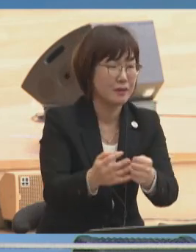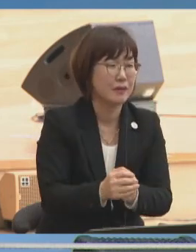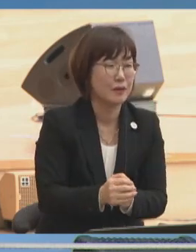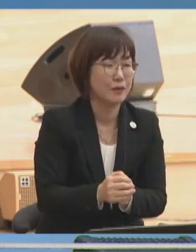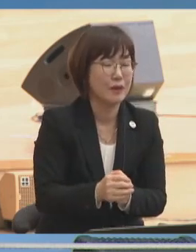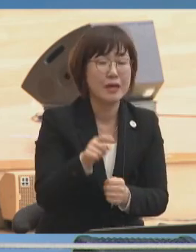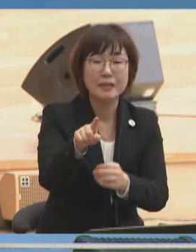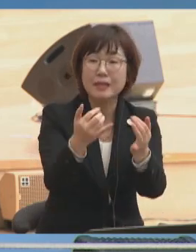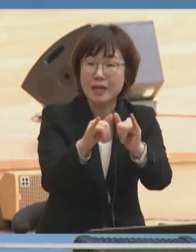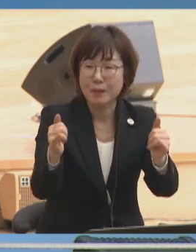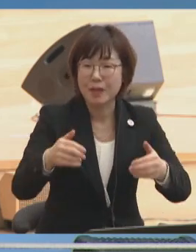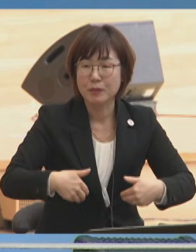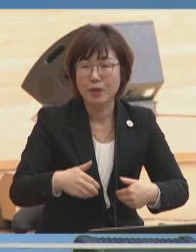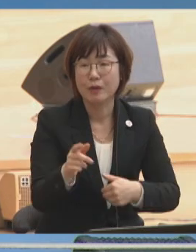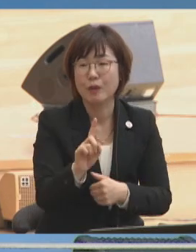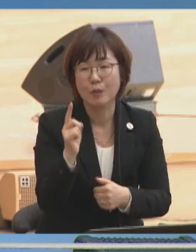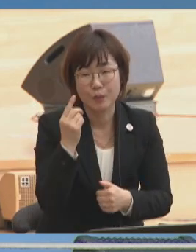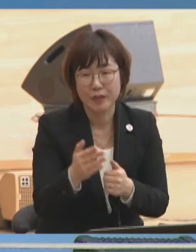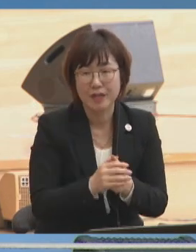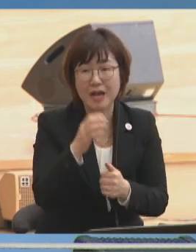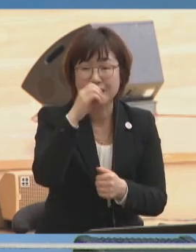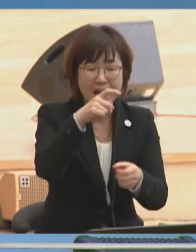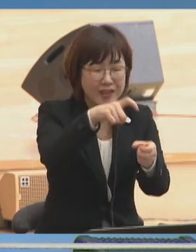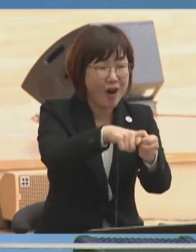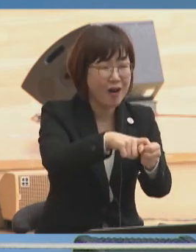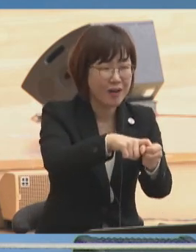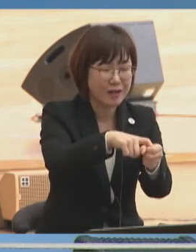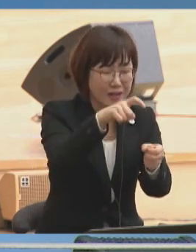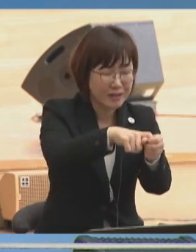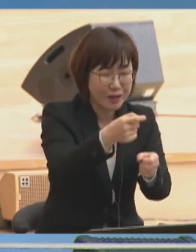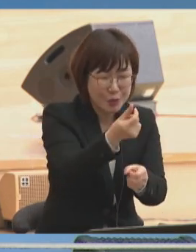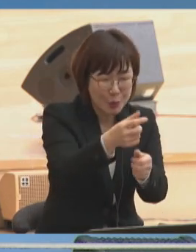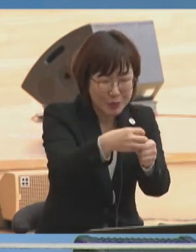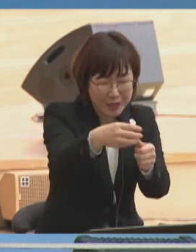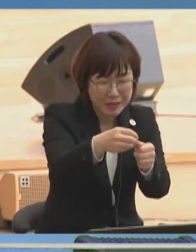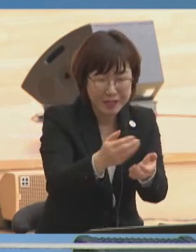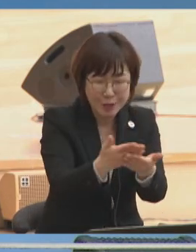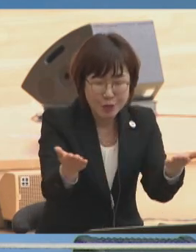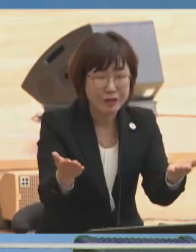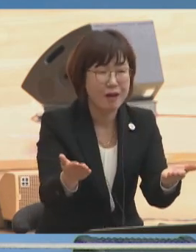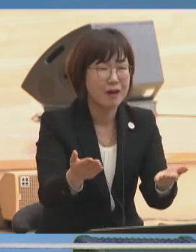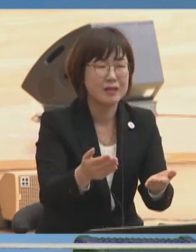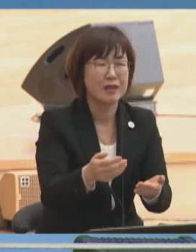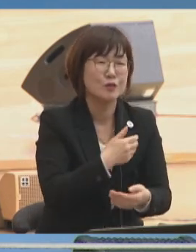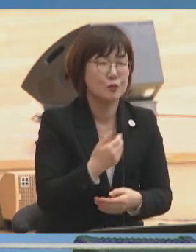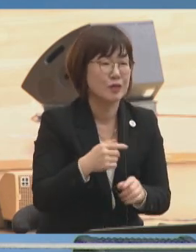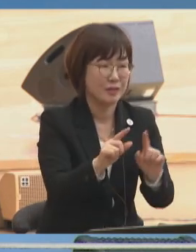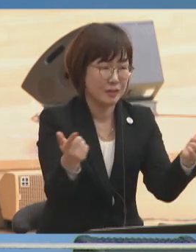그들에게 필요한 것은 그저 떡 좀 나눠주는 거 아니죠.